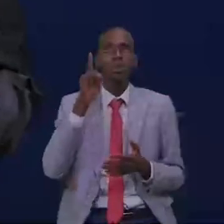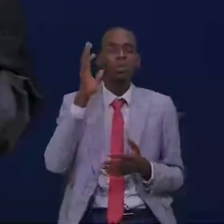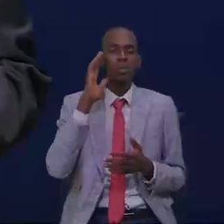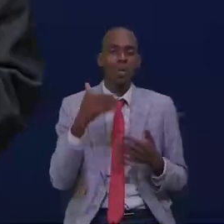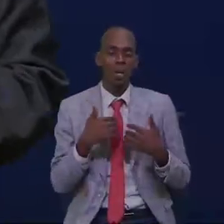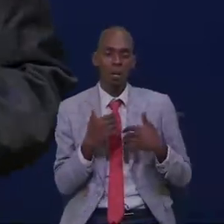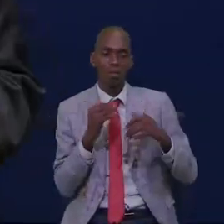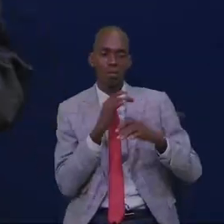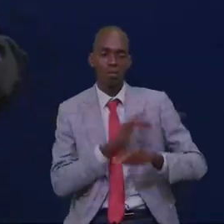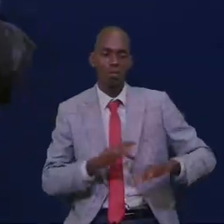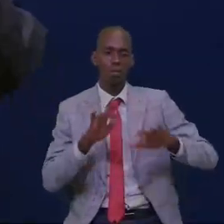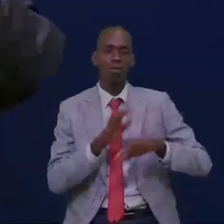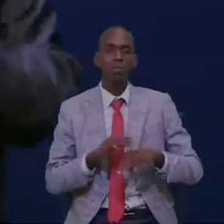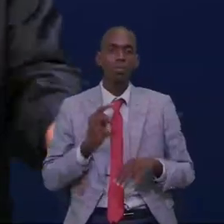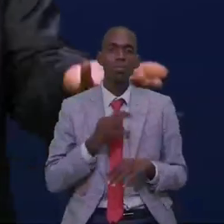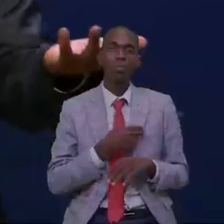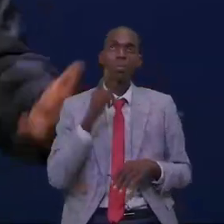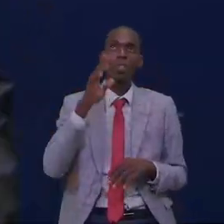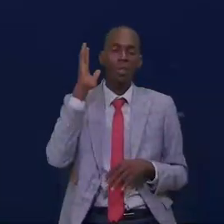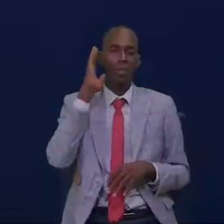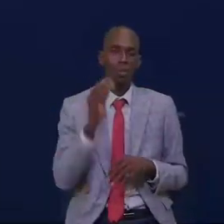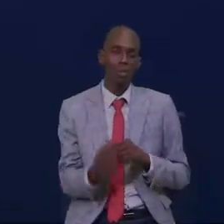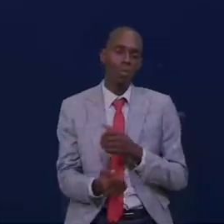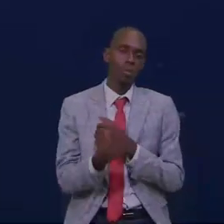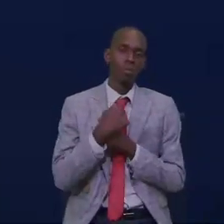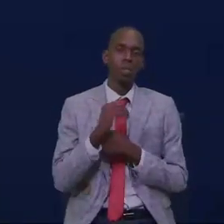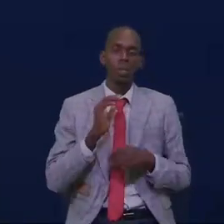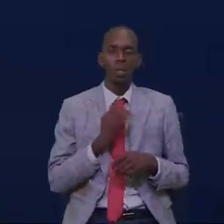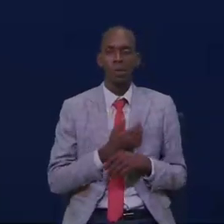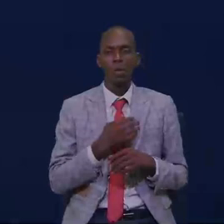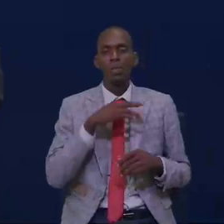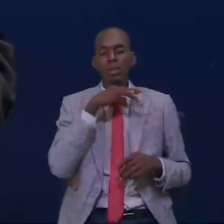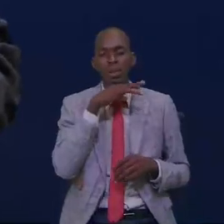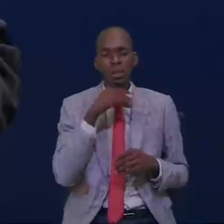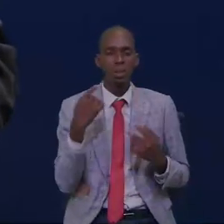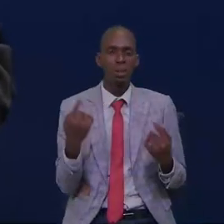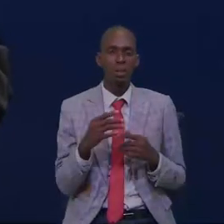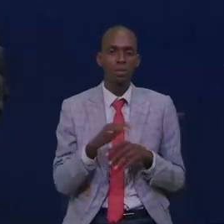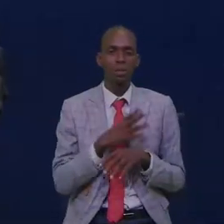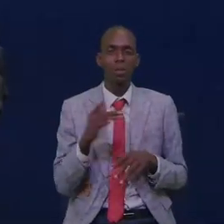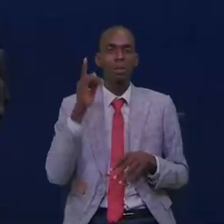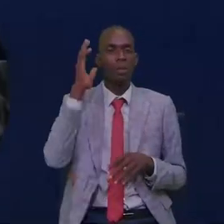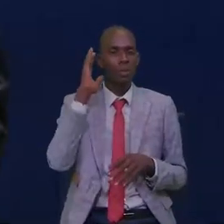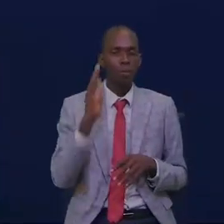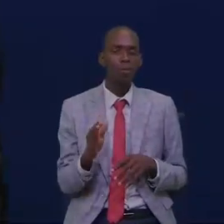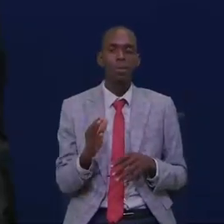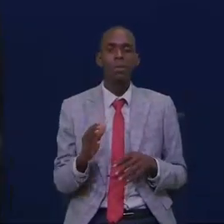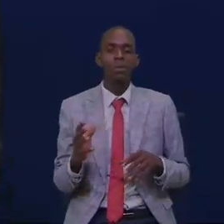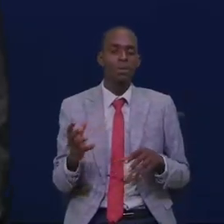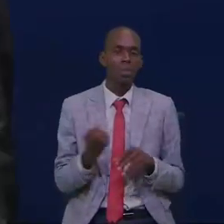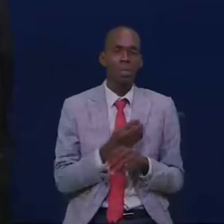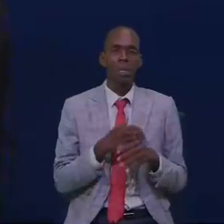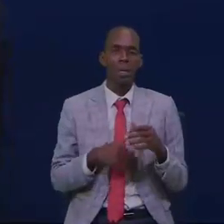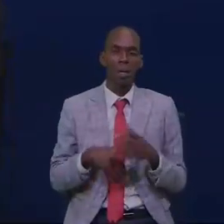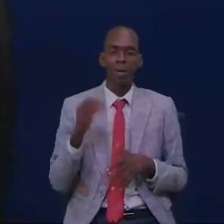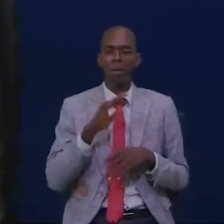nous. Il mettra sous ses pieds nos iniquités. Tu jetteras au fond de la mer